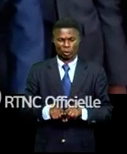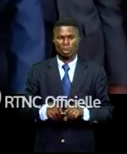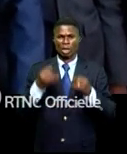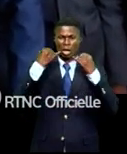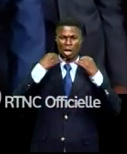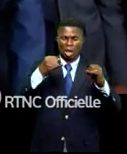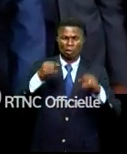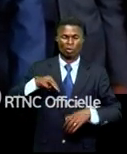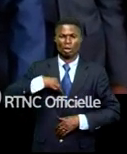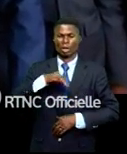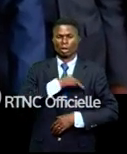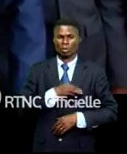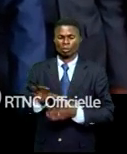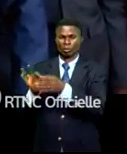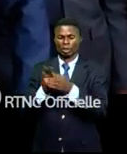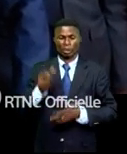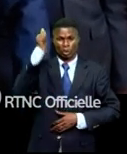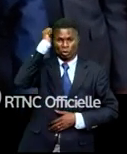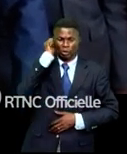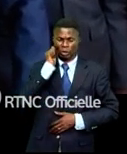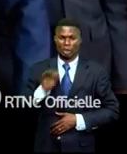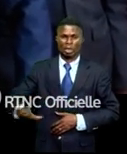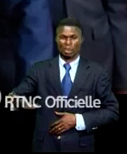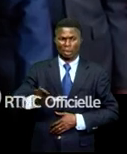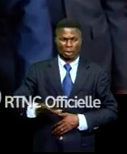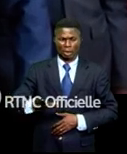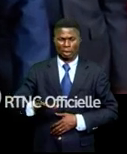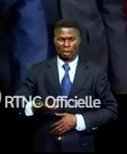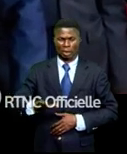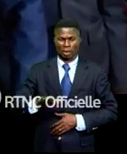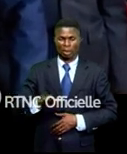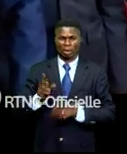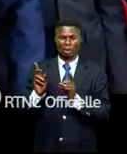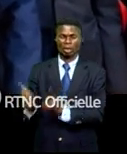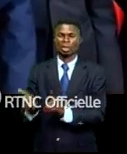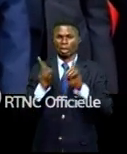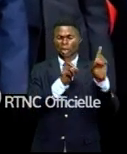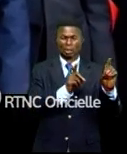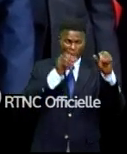informer aussi les membres de cette Union sacrée du déplacement du président que je suis